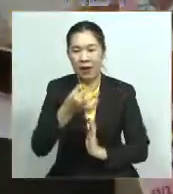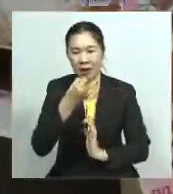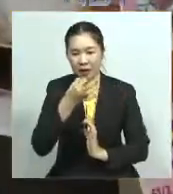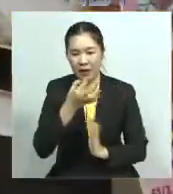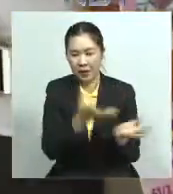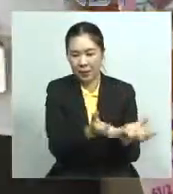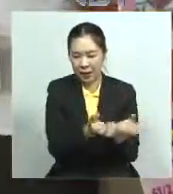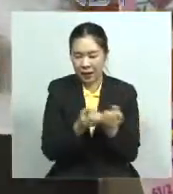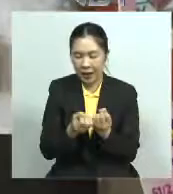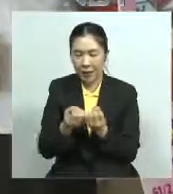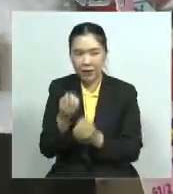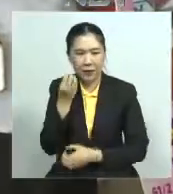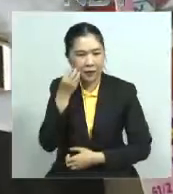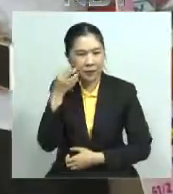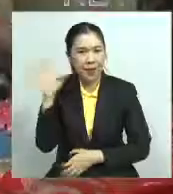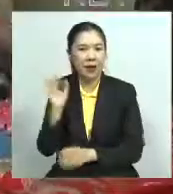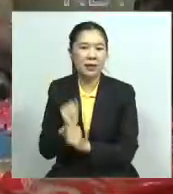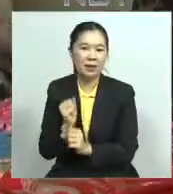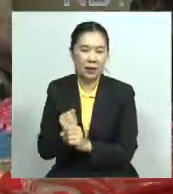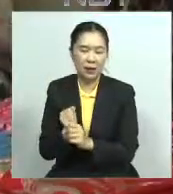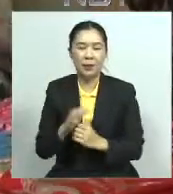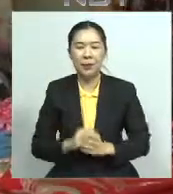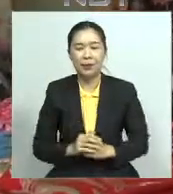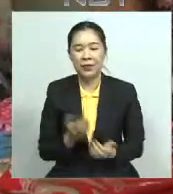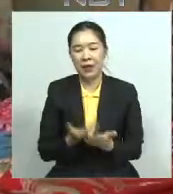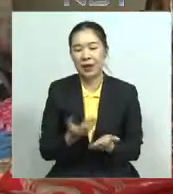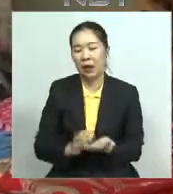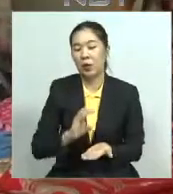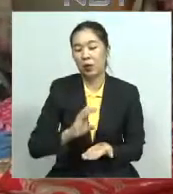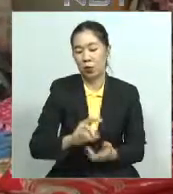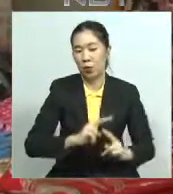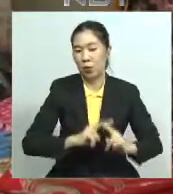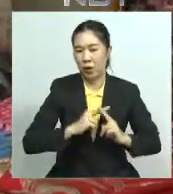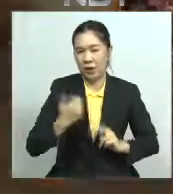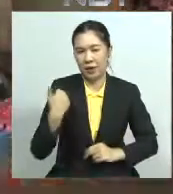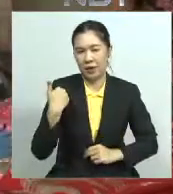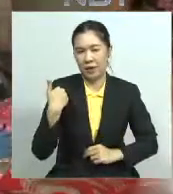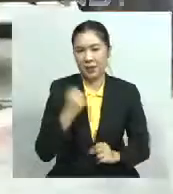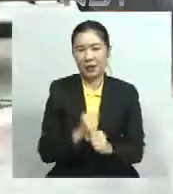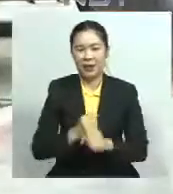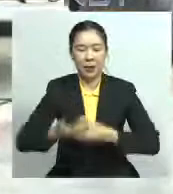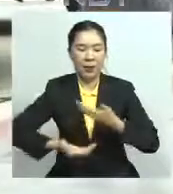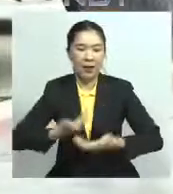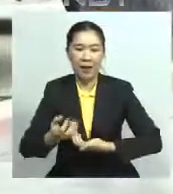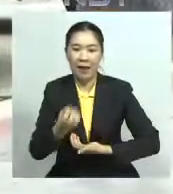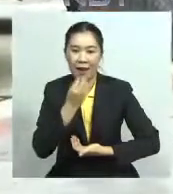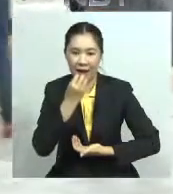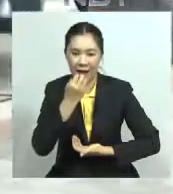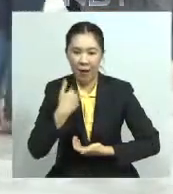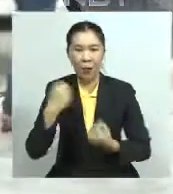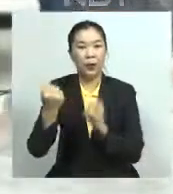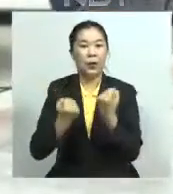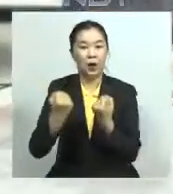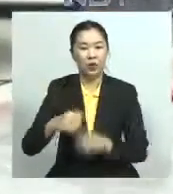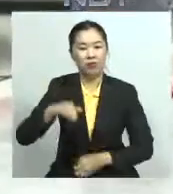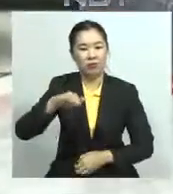รับงานไปทำที่บ้านหรือว่าใครพอที่จะมีเงินทุนหน่อยนะครับก็ขยับขึ้นมาศึกษาเป็นโมเดลการขายอาหารแบบฟู้ดทรัคนะครับ